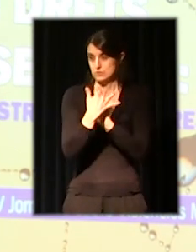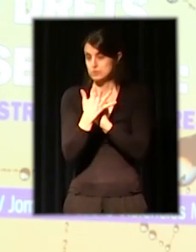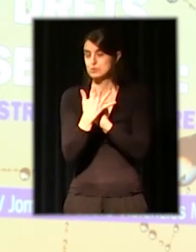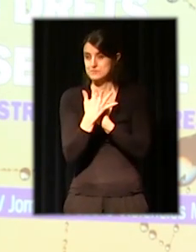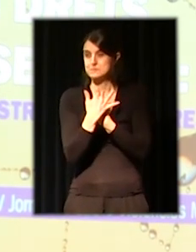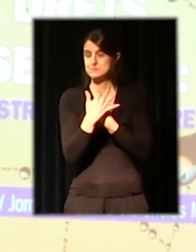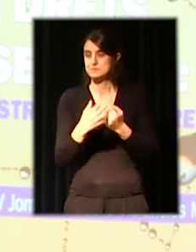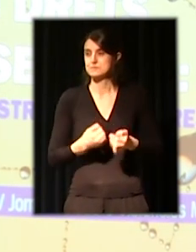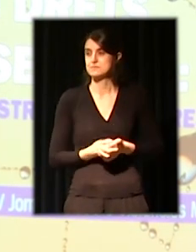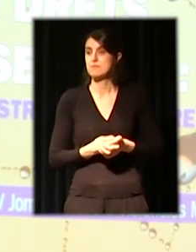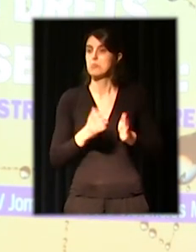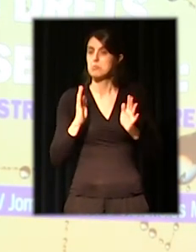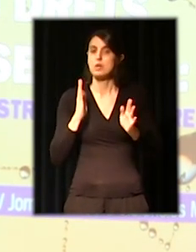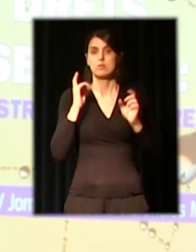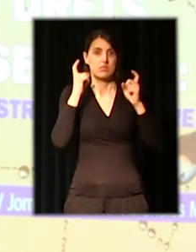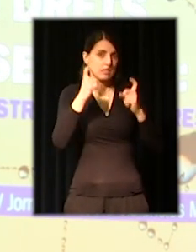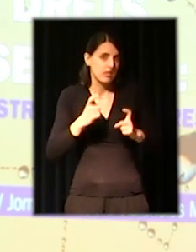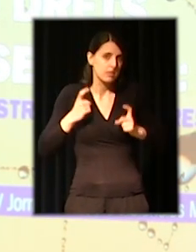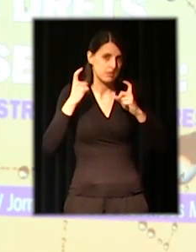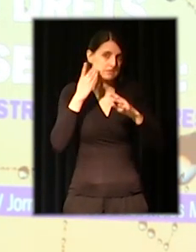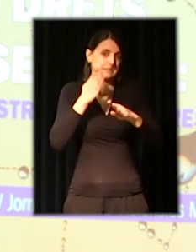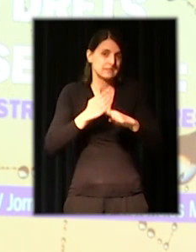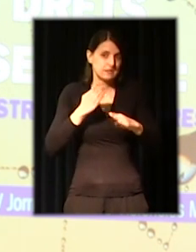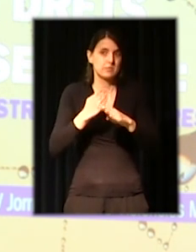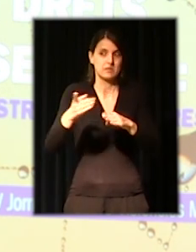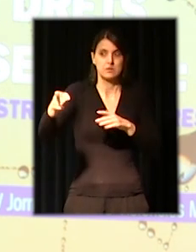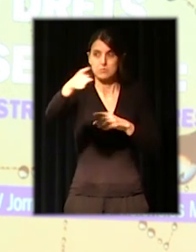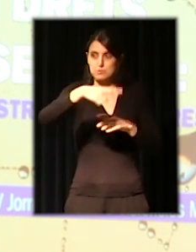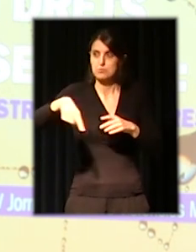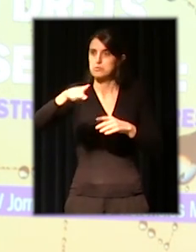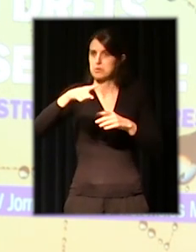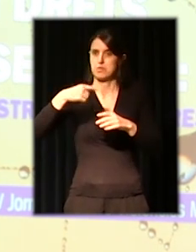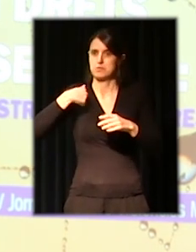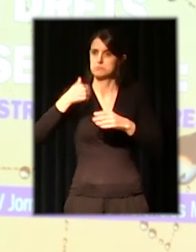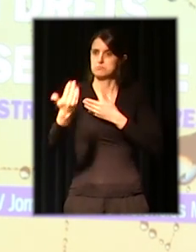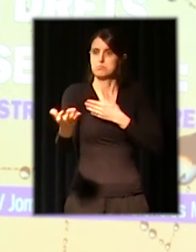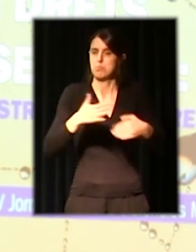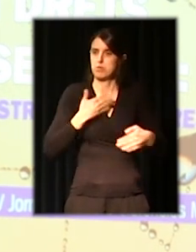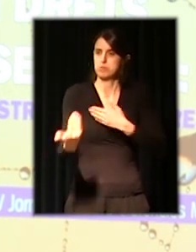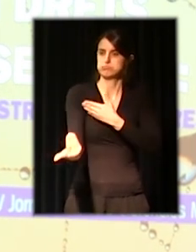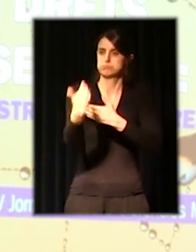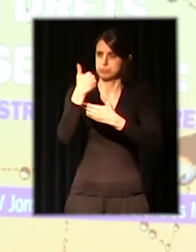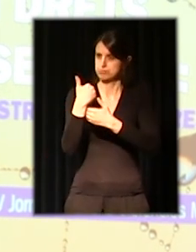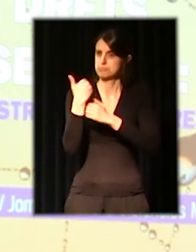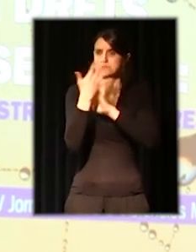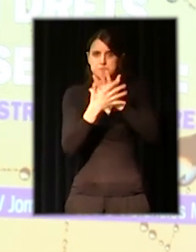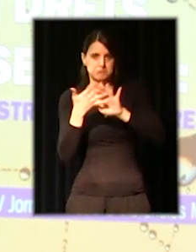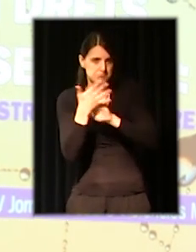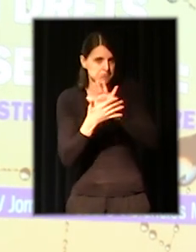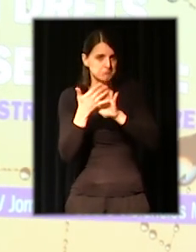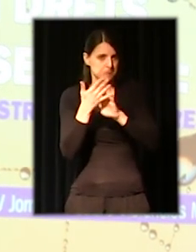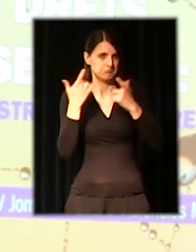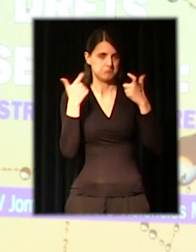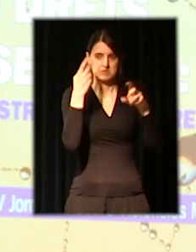cas doncs, sempre, jo crec que sempre teniu la porta oberta a poder-nos explicar, a poder-nos dir i a